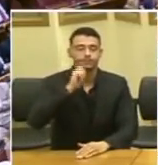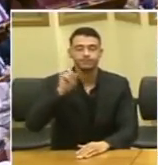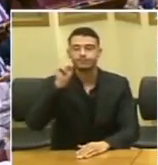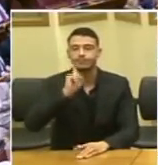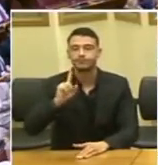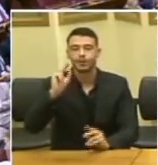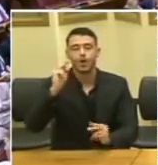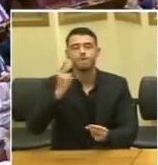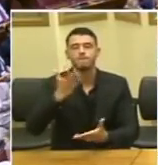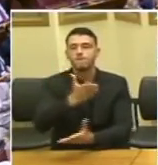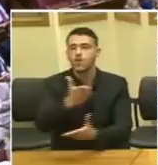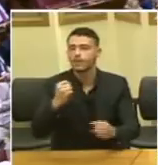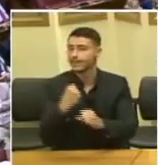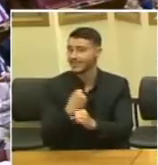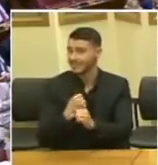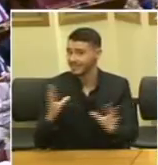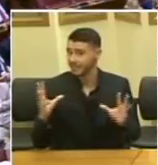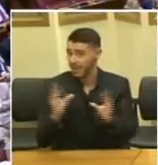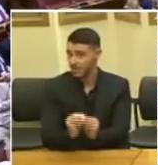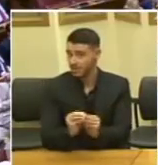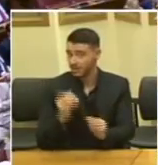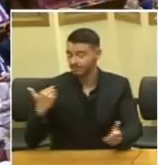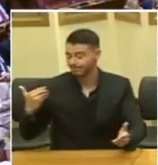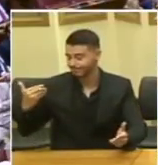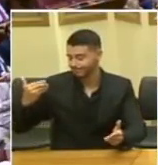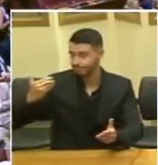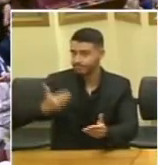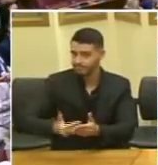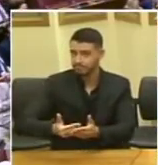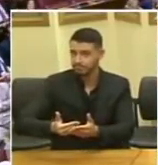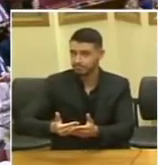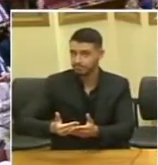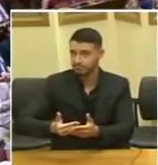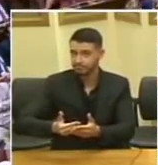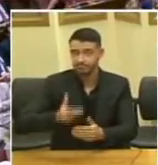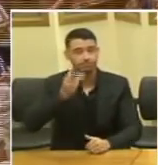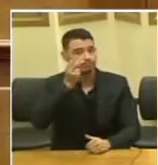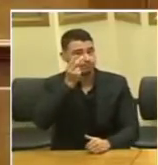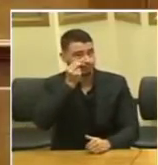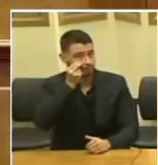κατά τη διάρκεια αυτού του διαμέρου πρόσεξαμε ιδιαίτερη